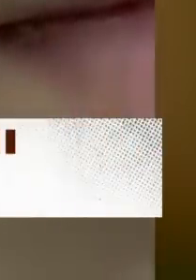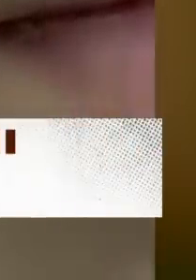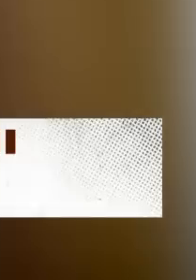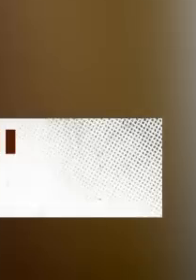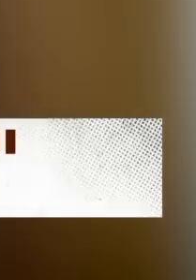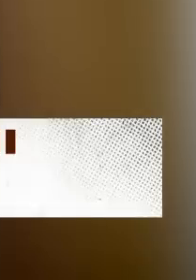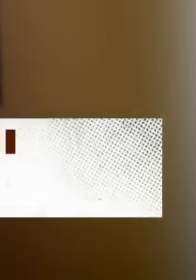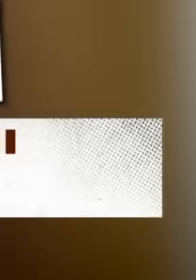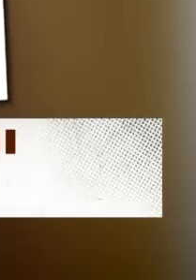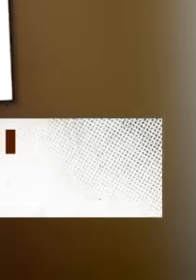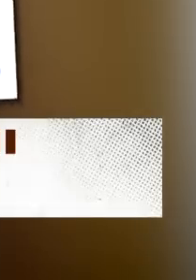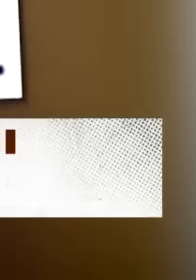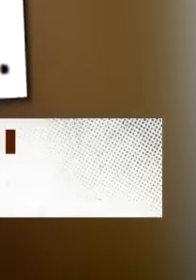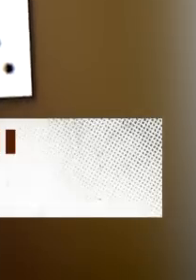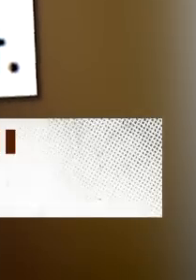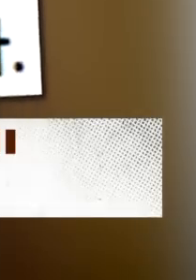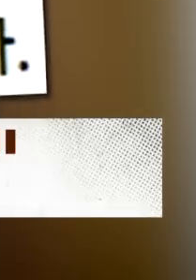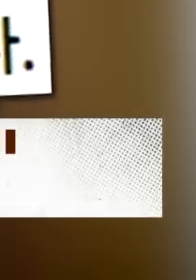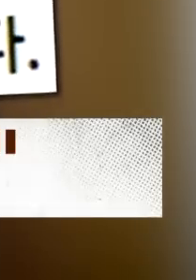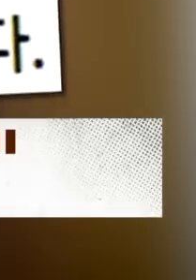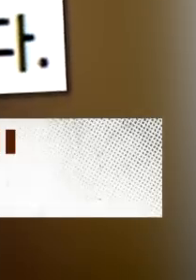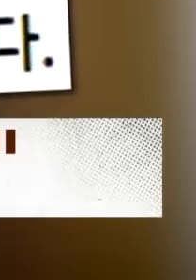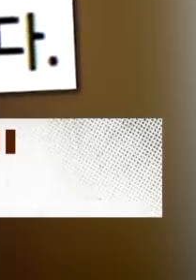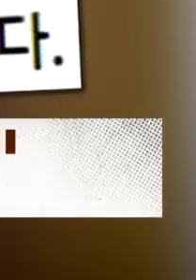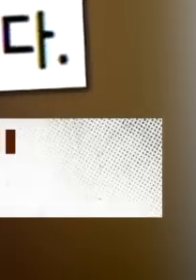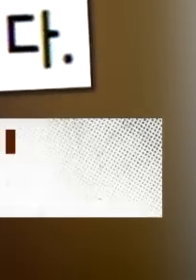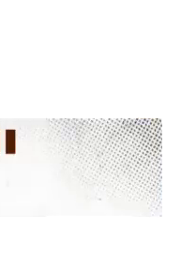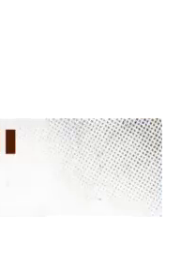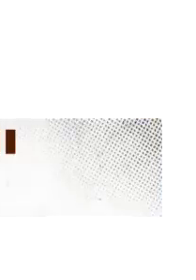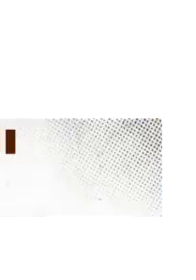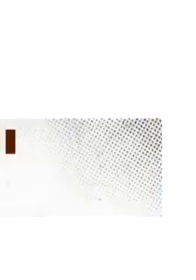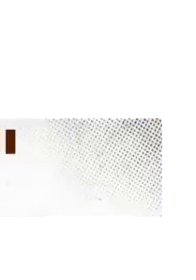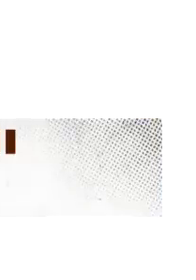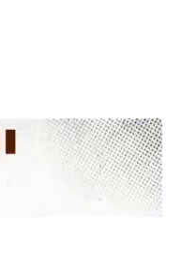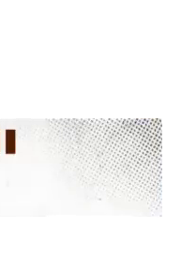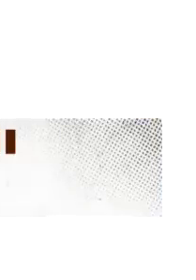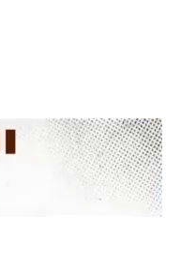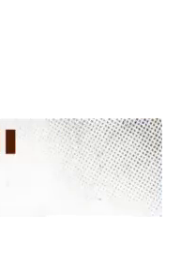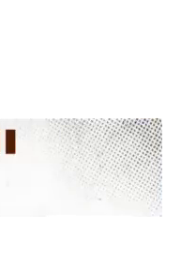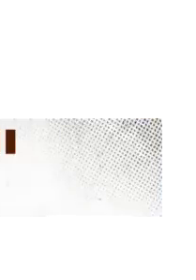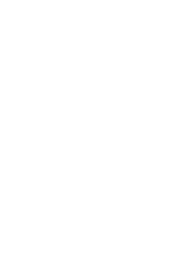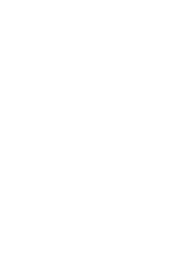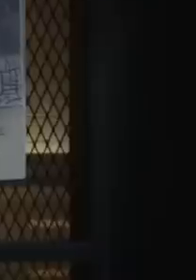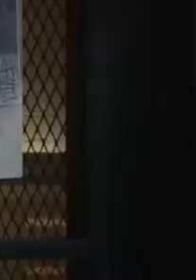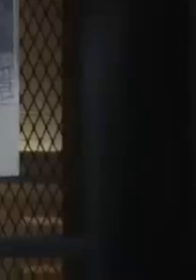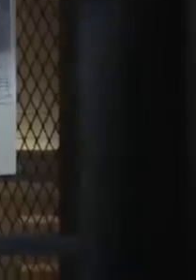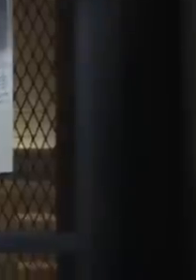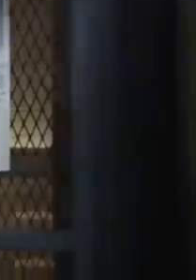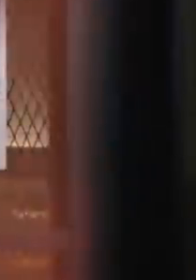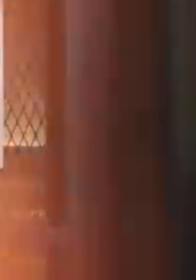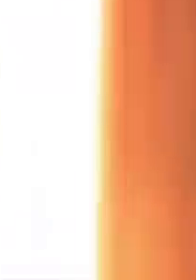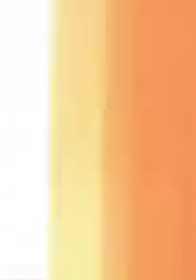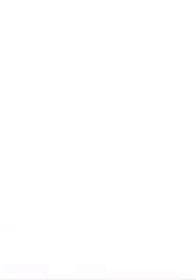나왔습니다 여성의 아버지는 한 인터넷 커뮤니티에 피해 사진과 함께 글을 게시했습니다